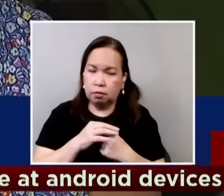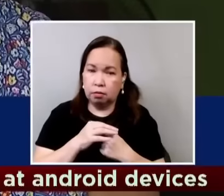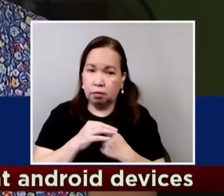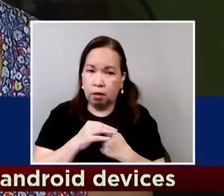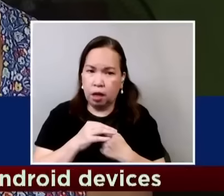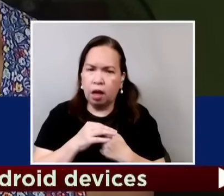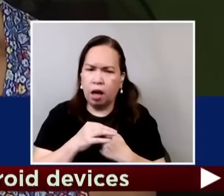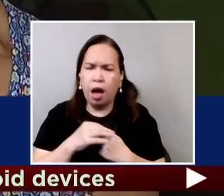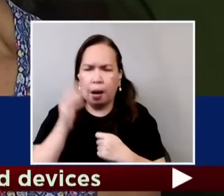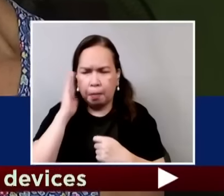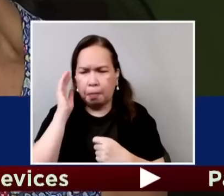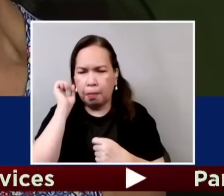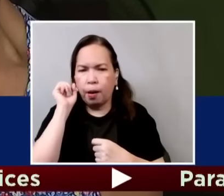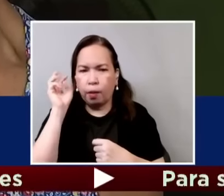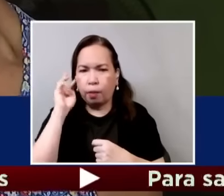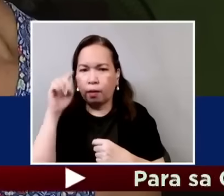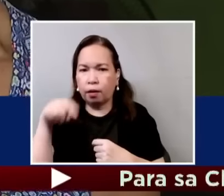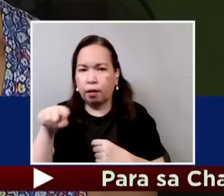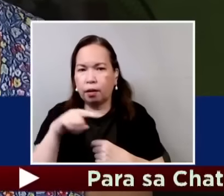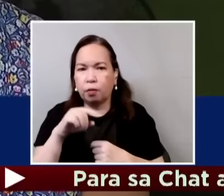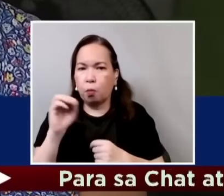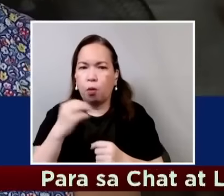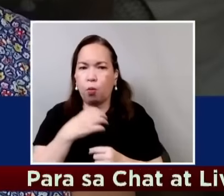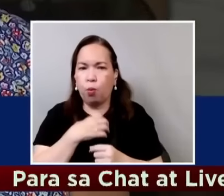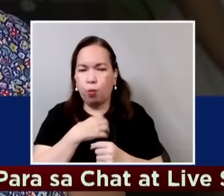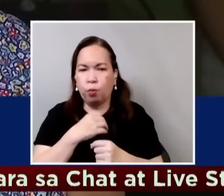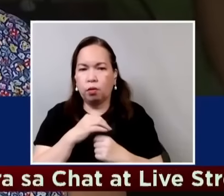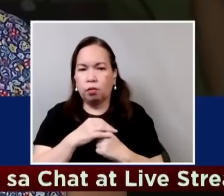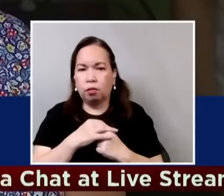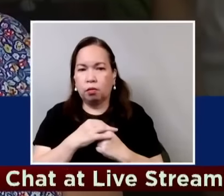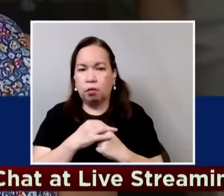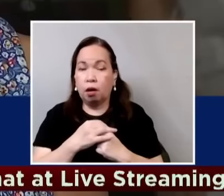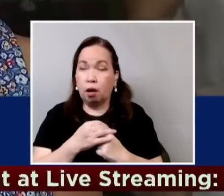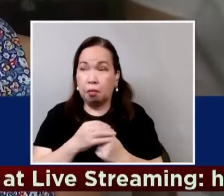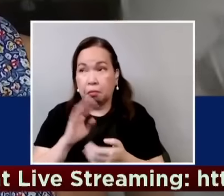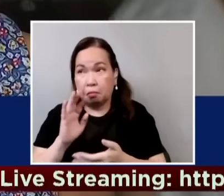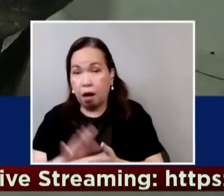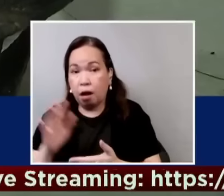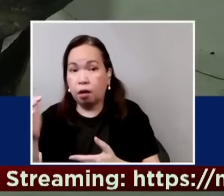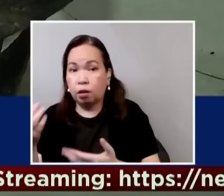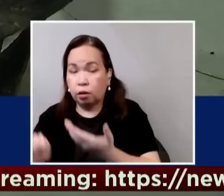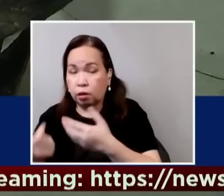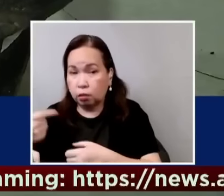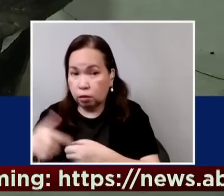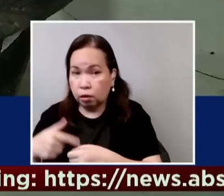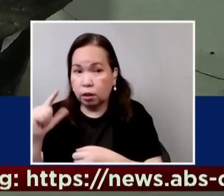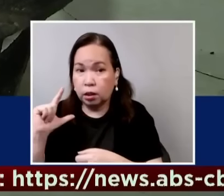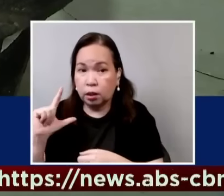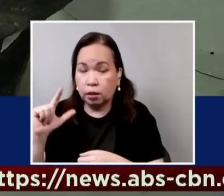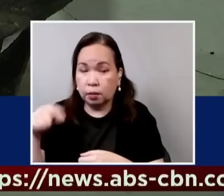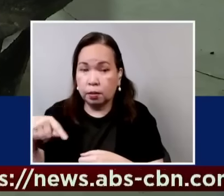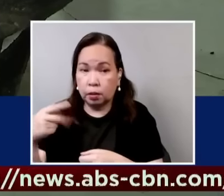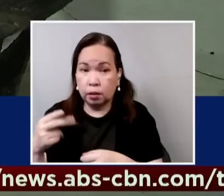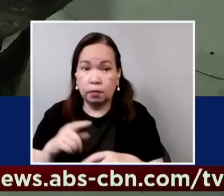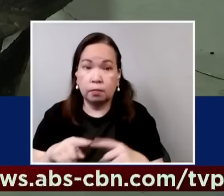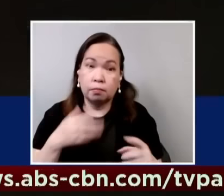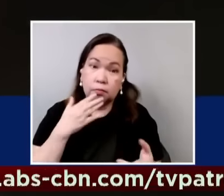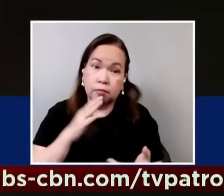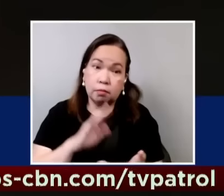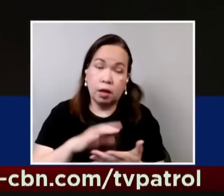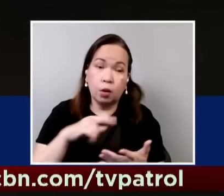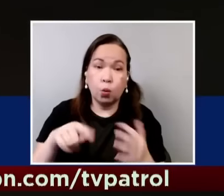nila pagkaano, hindi naman sila nagrereklamo. Mataas ang ano, ng gas. Ang bad news sa mga